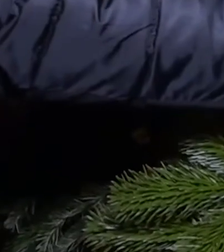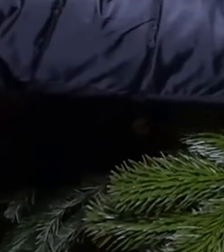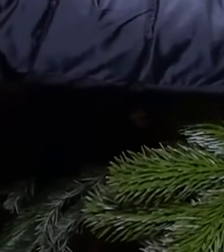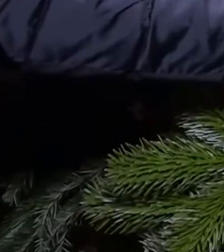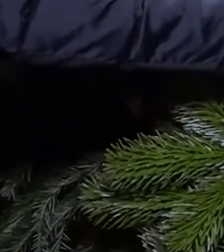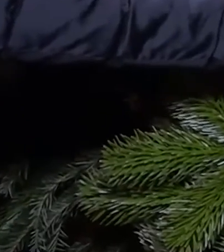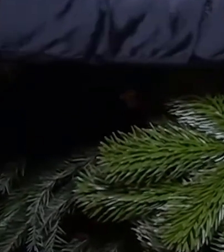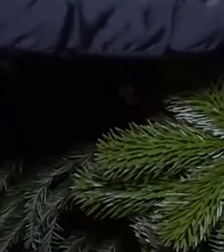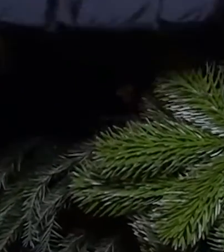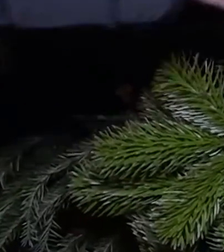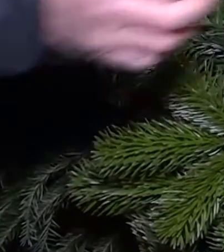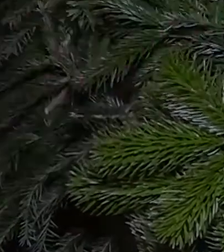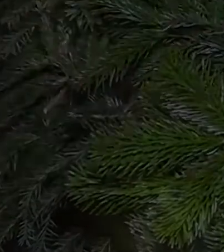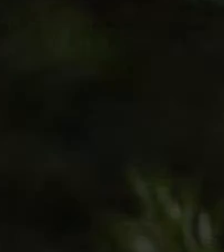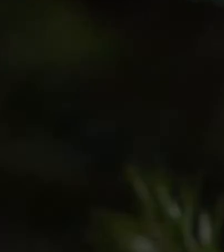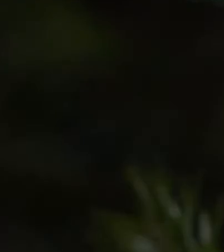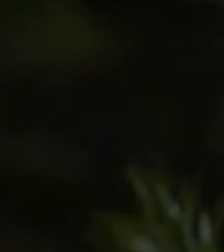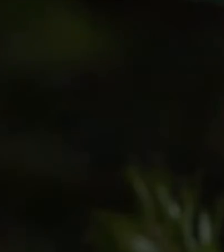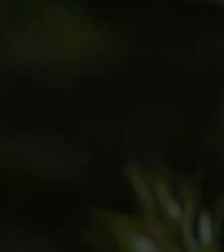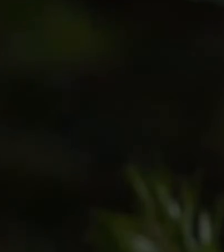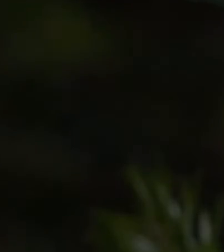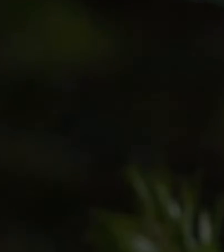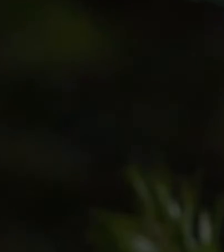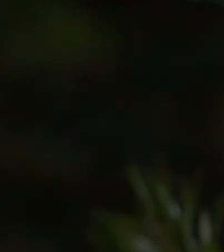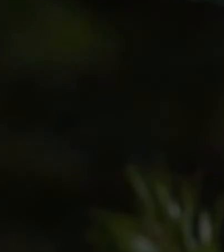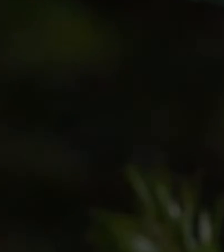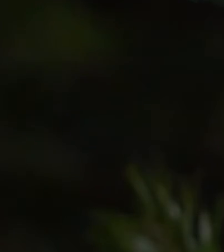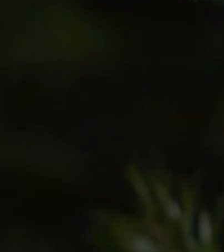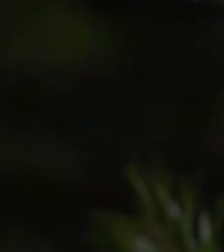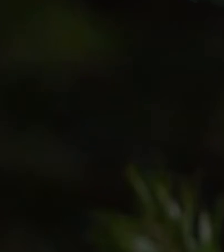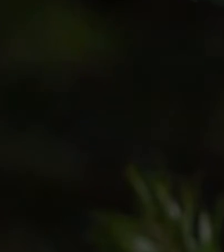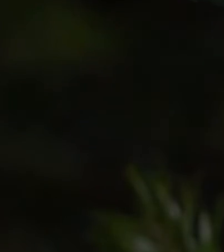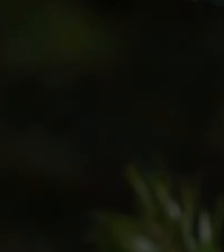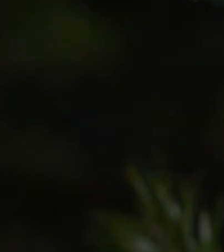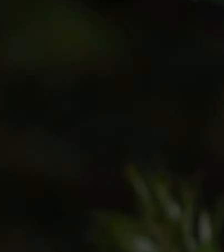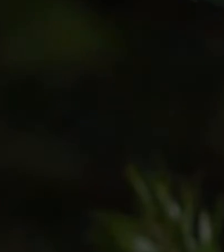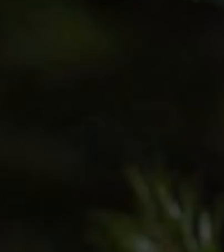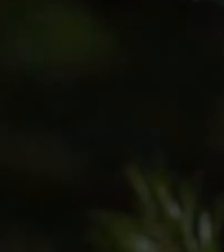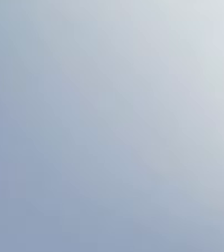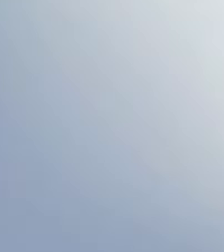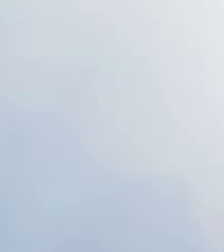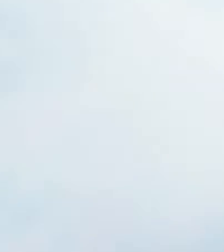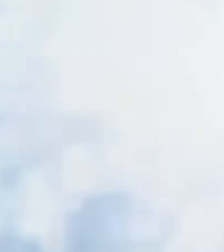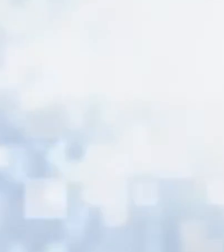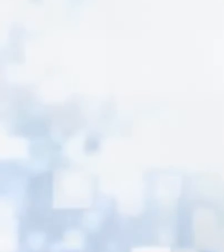Jöjj, Urunk Jézus, maradj nálunk.